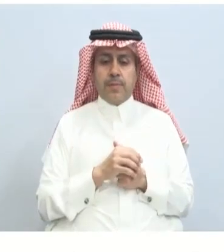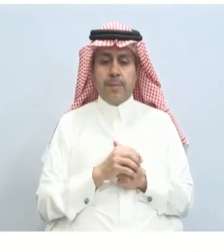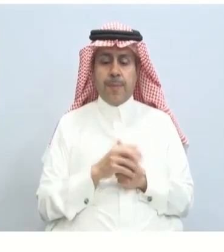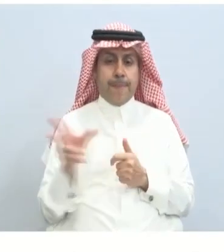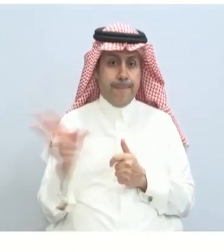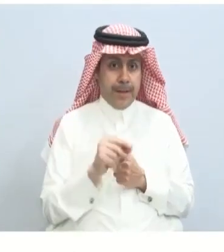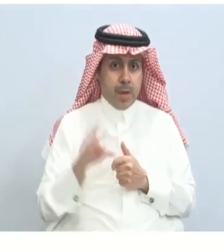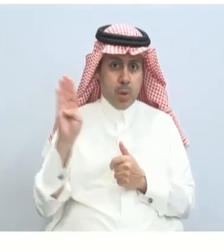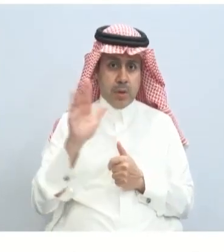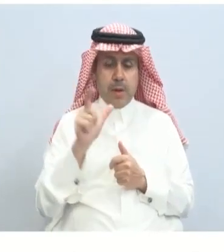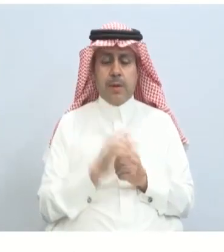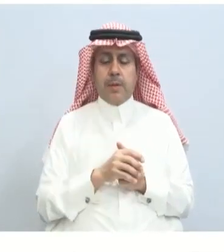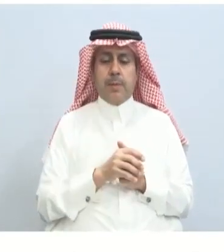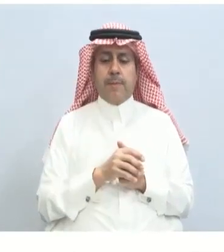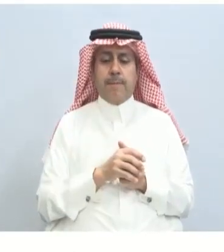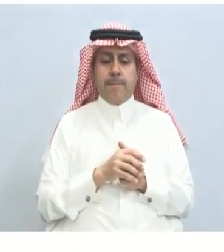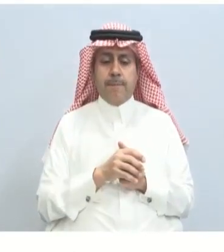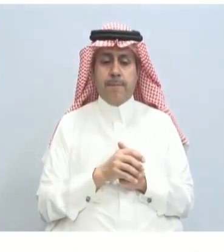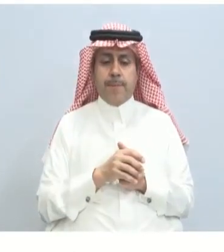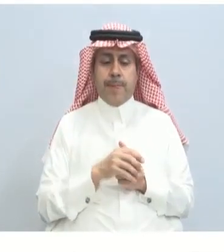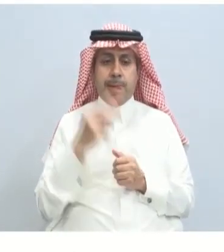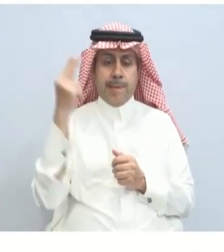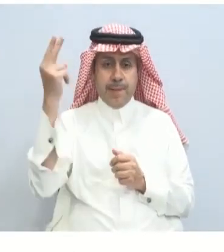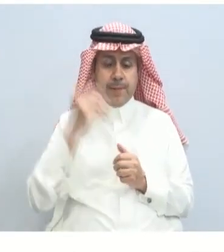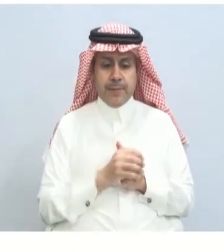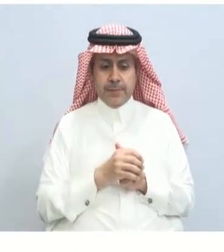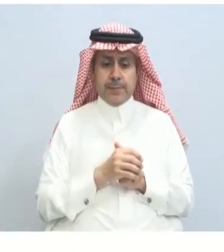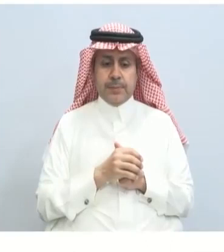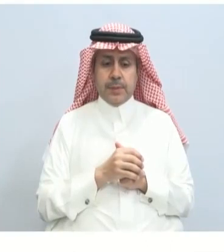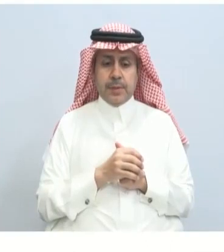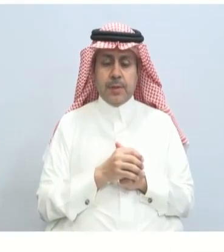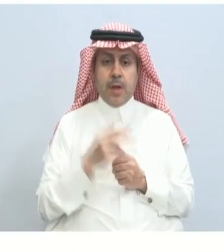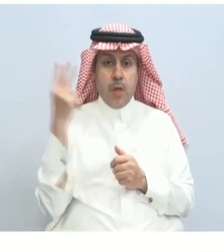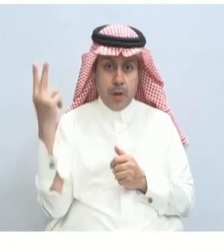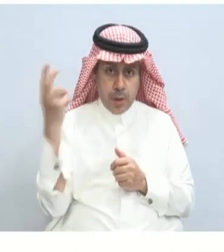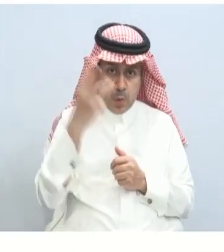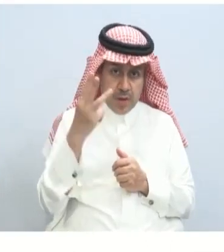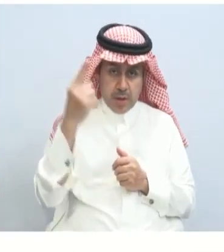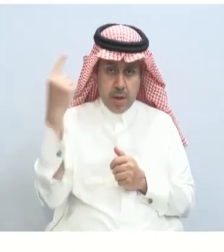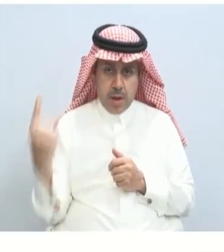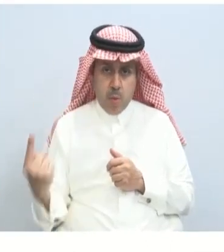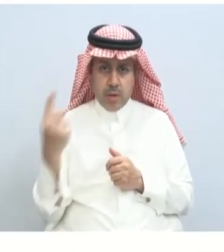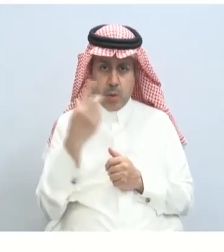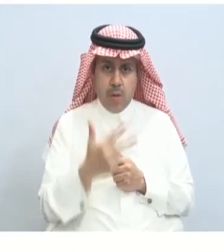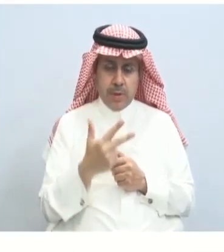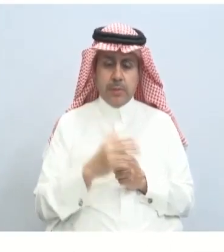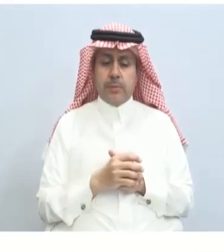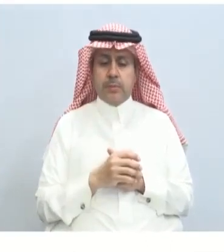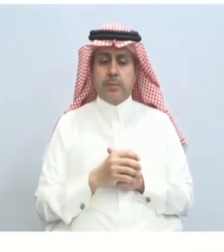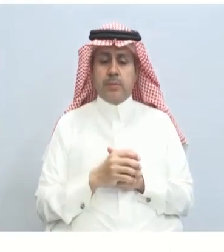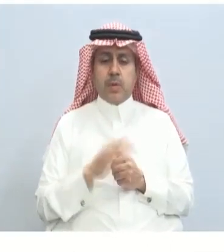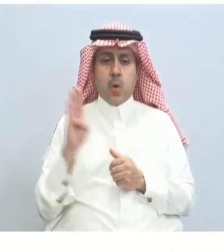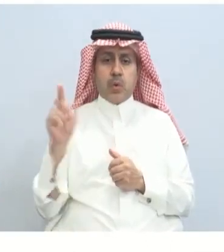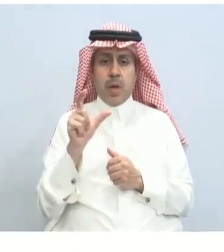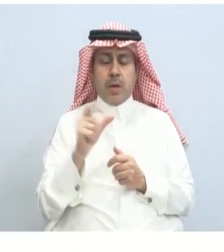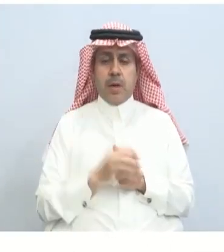اوجدت الكوساين تربيع كوساين تربيع ثيتا تساوي 32 على 81 انا ابغى الكوساين